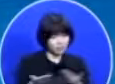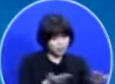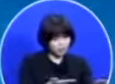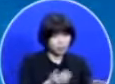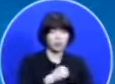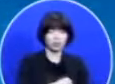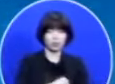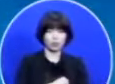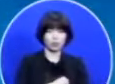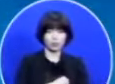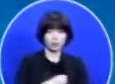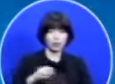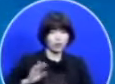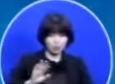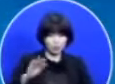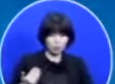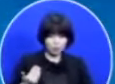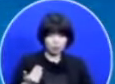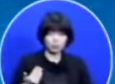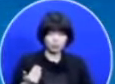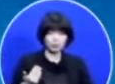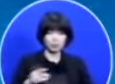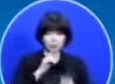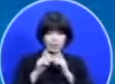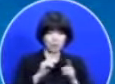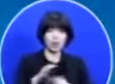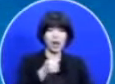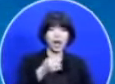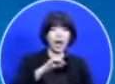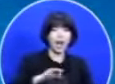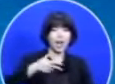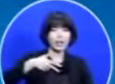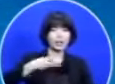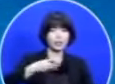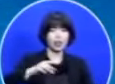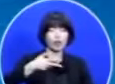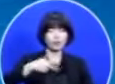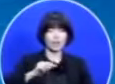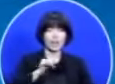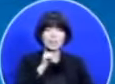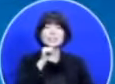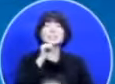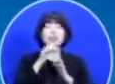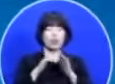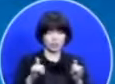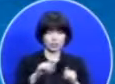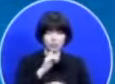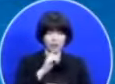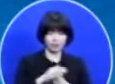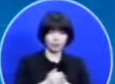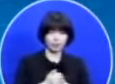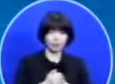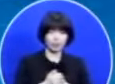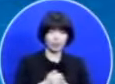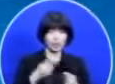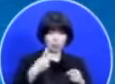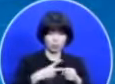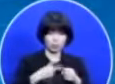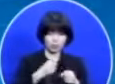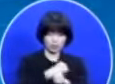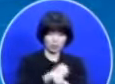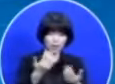나그네는 요즘 식으로 말하면 행 여자들 걸인 들을 말합니다 두번째는 감옥에